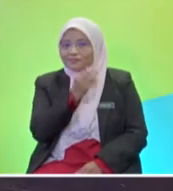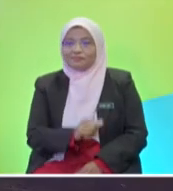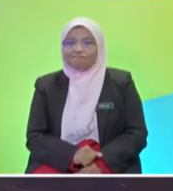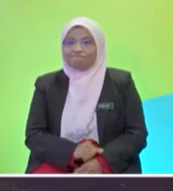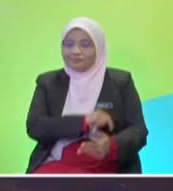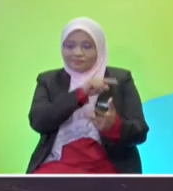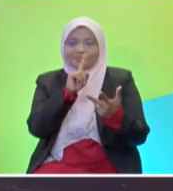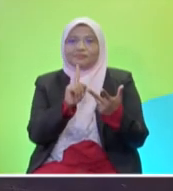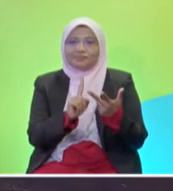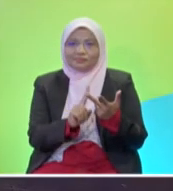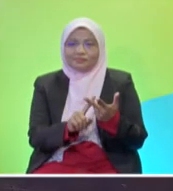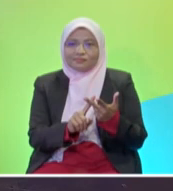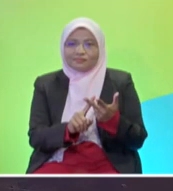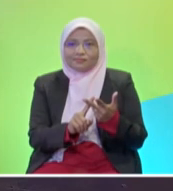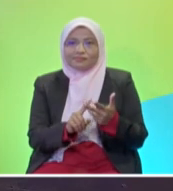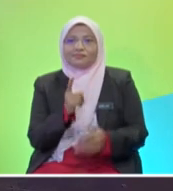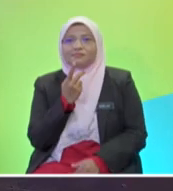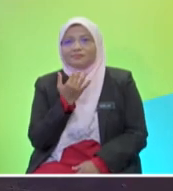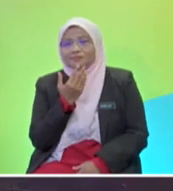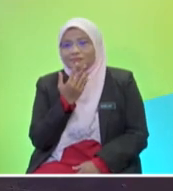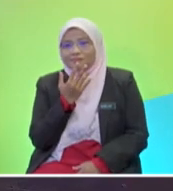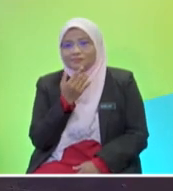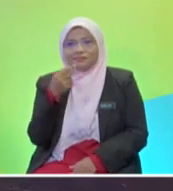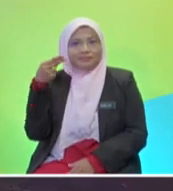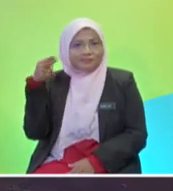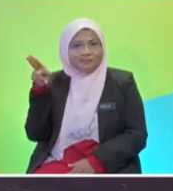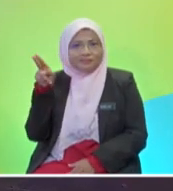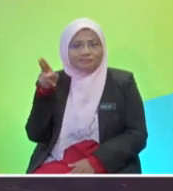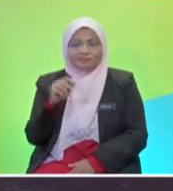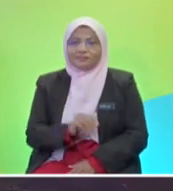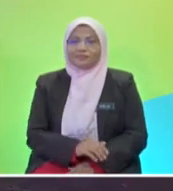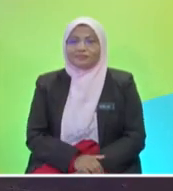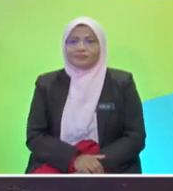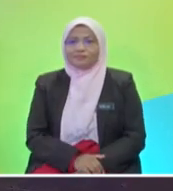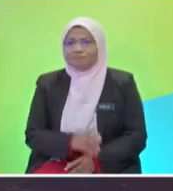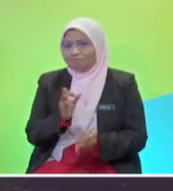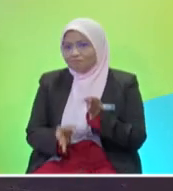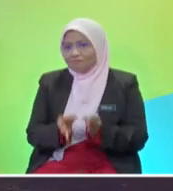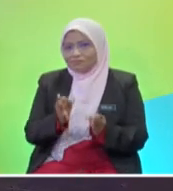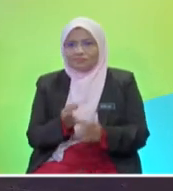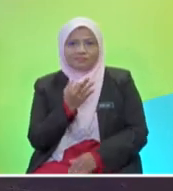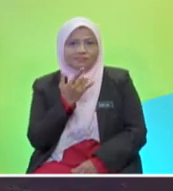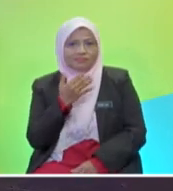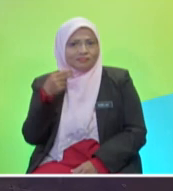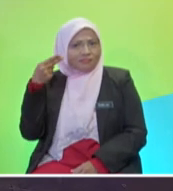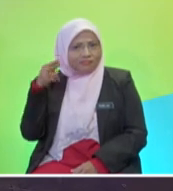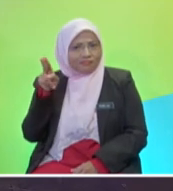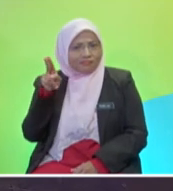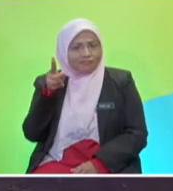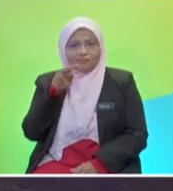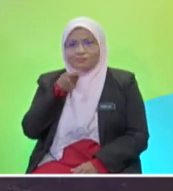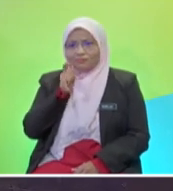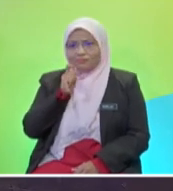seterusnya, dia berwarna hijau lah, cikgu. Ha, kalau berwarna hijau ni, tadi cikgu Azrin